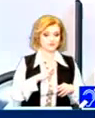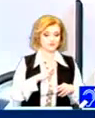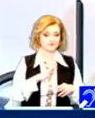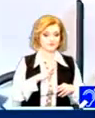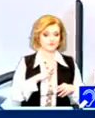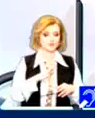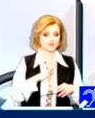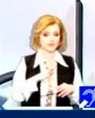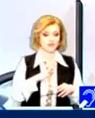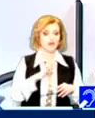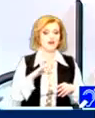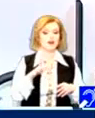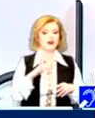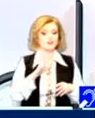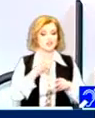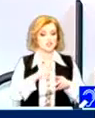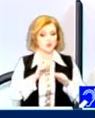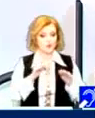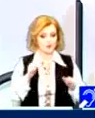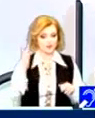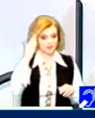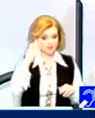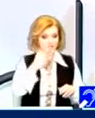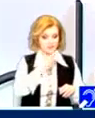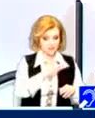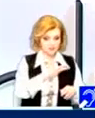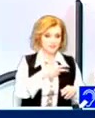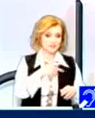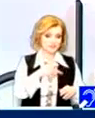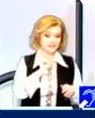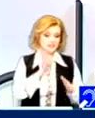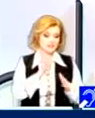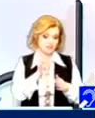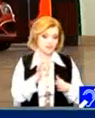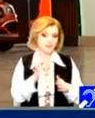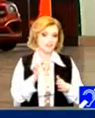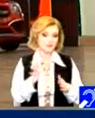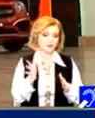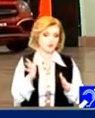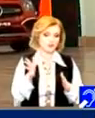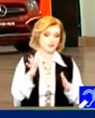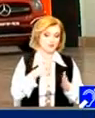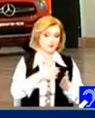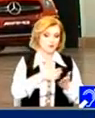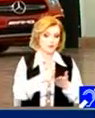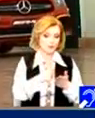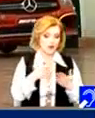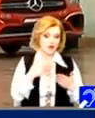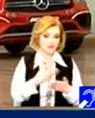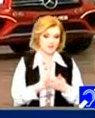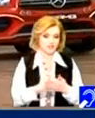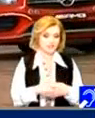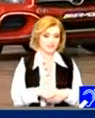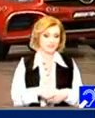încât acele competențe care sunt necesare de fi formate lor să fie într-un mediu mult mai activ. Digitalizarea este o cerință a